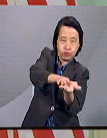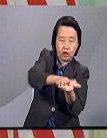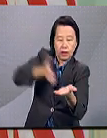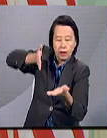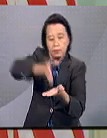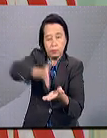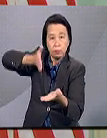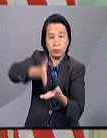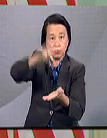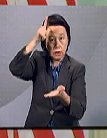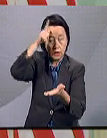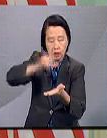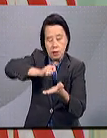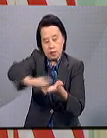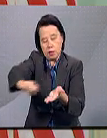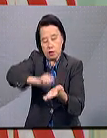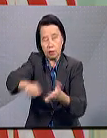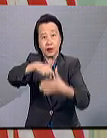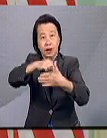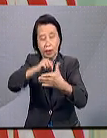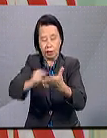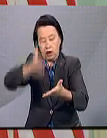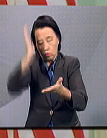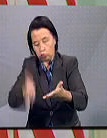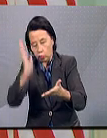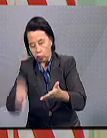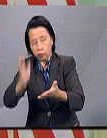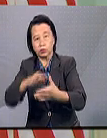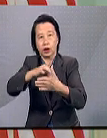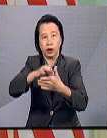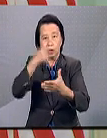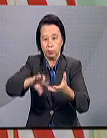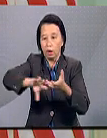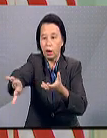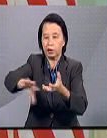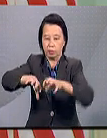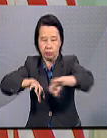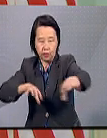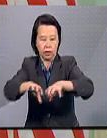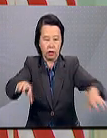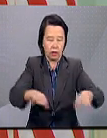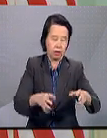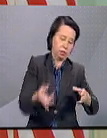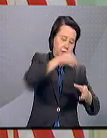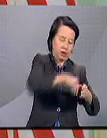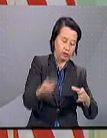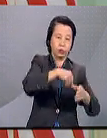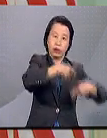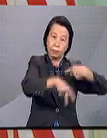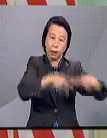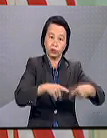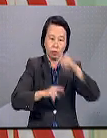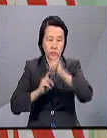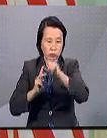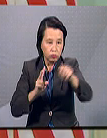lembu, melapah daging, memotong daging, mengagih, memasukkan di dalam plastik dan